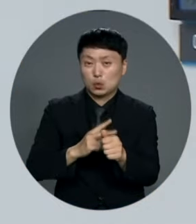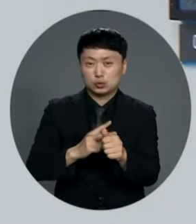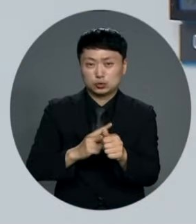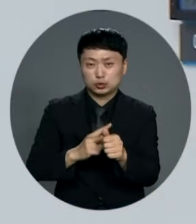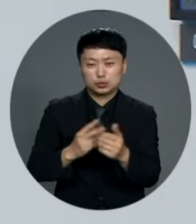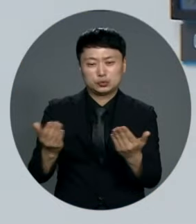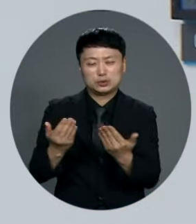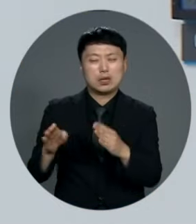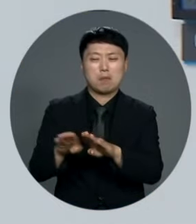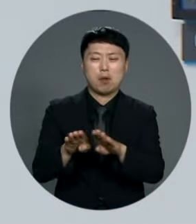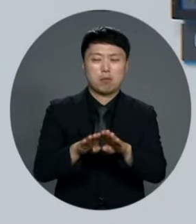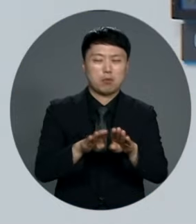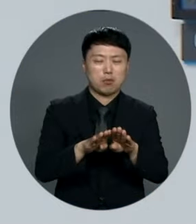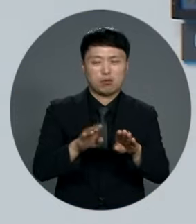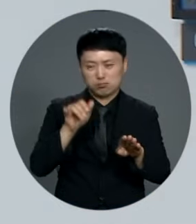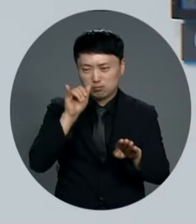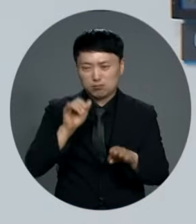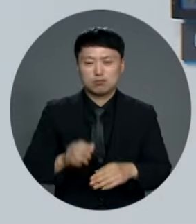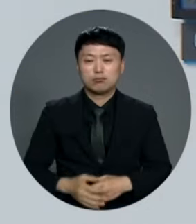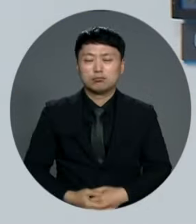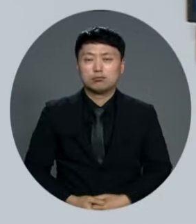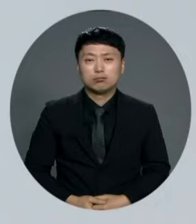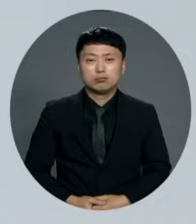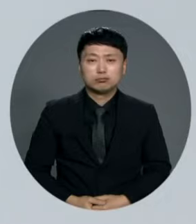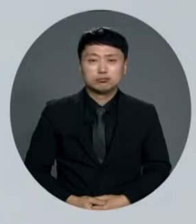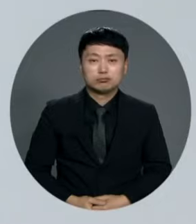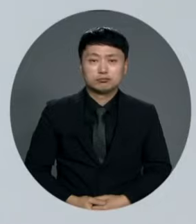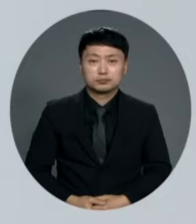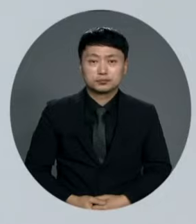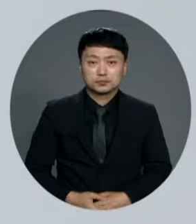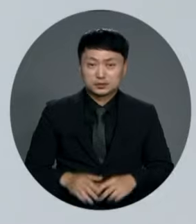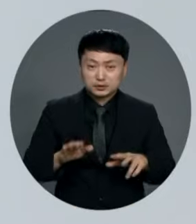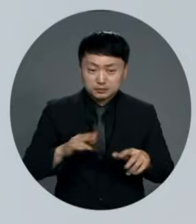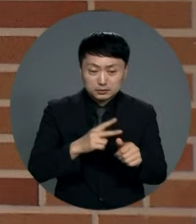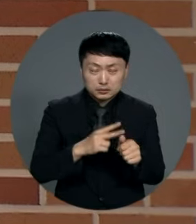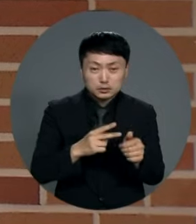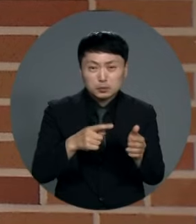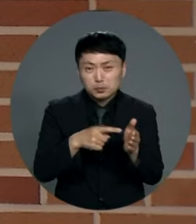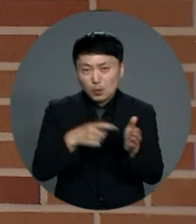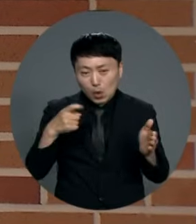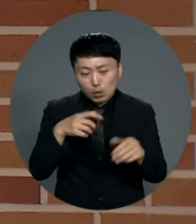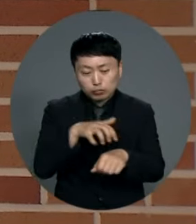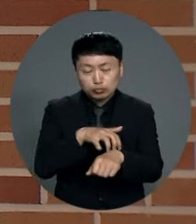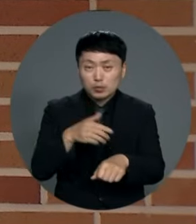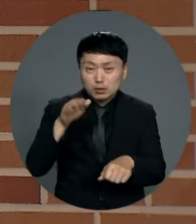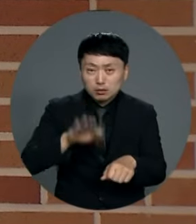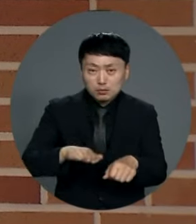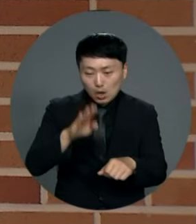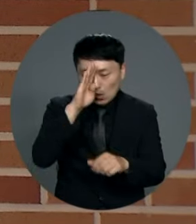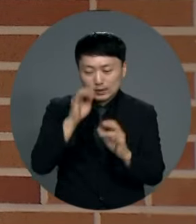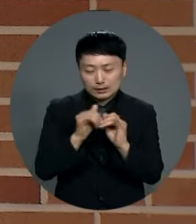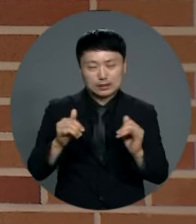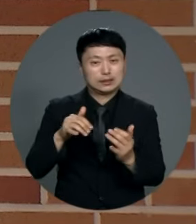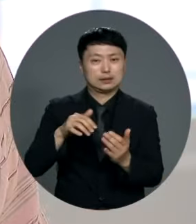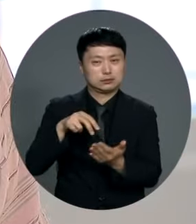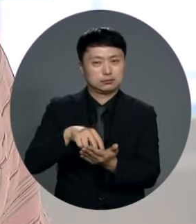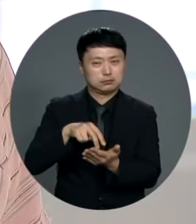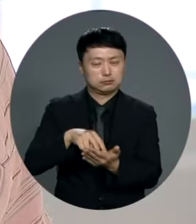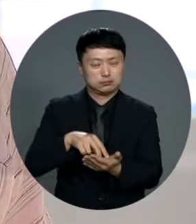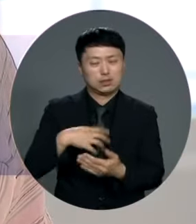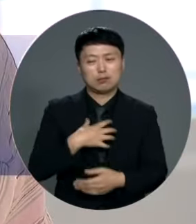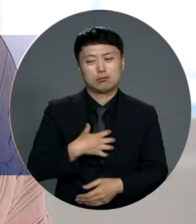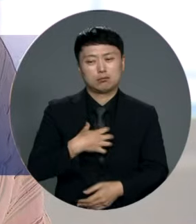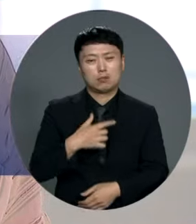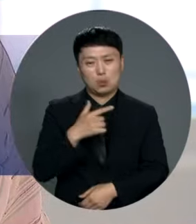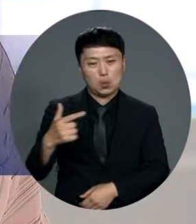휴진에 동참한 걸로 파악됐습니다. 당장 진료 공백은 없었지만 환자들은 더 불안해졌습니다.